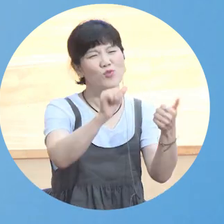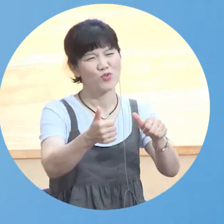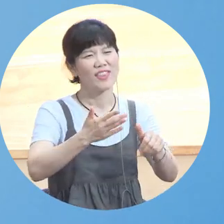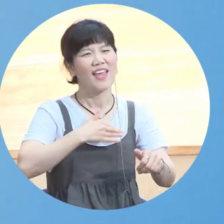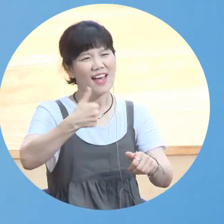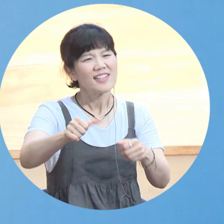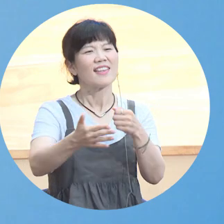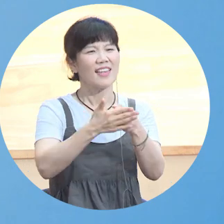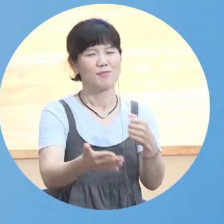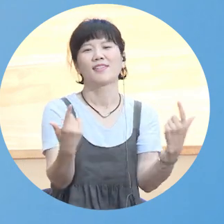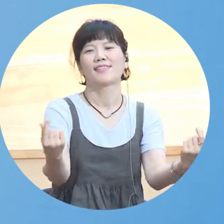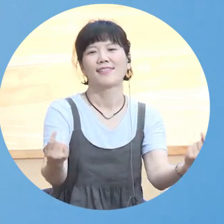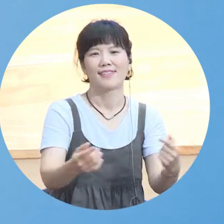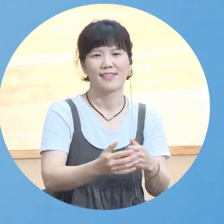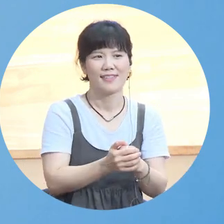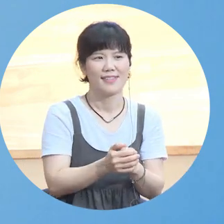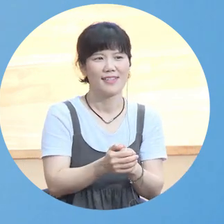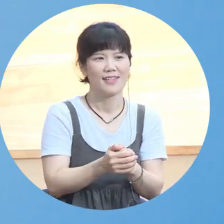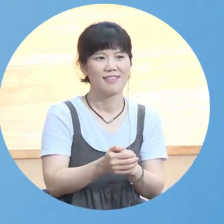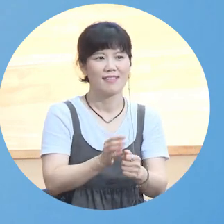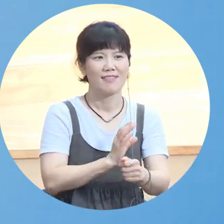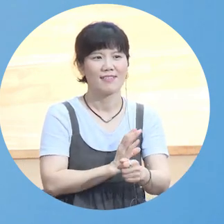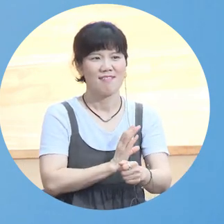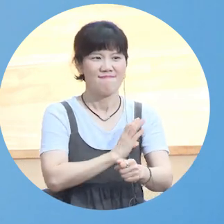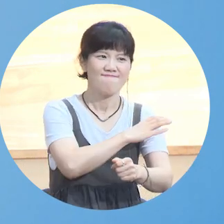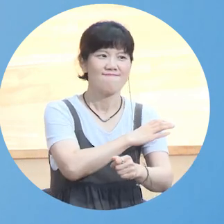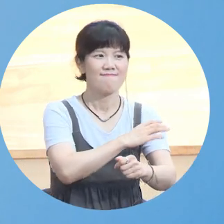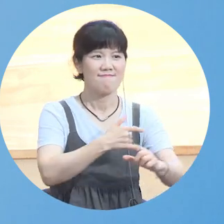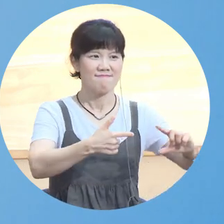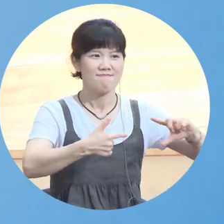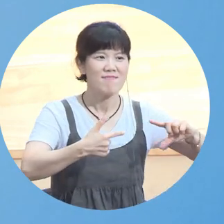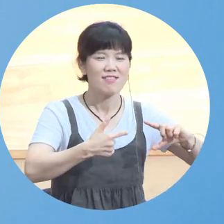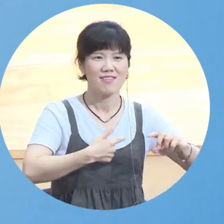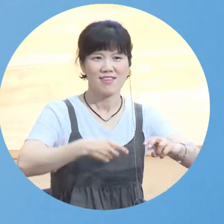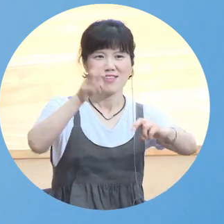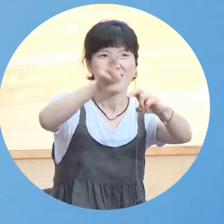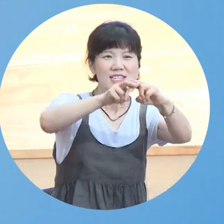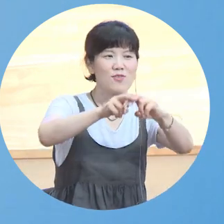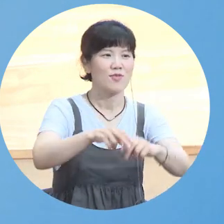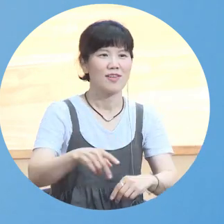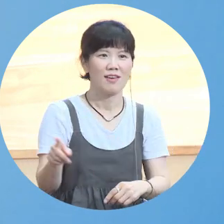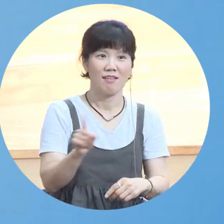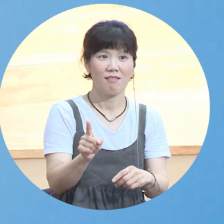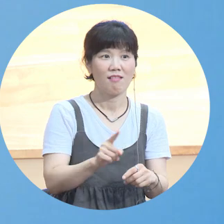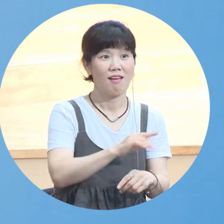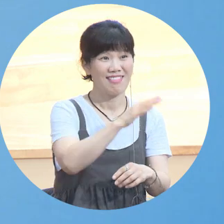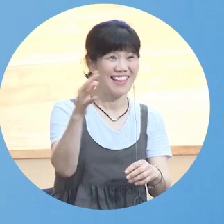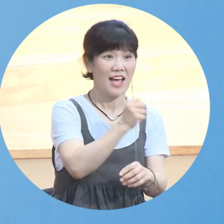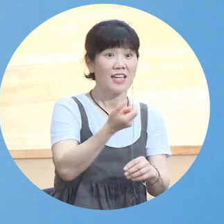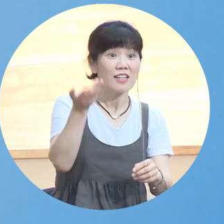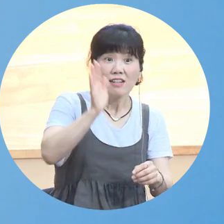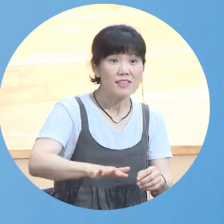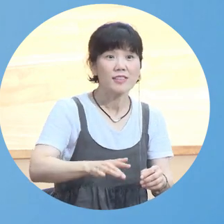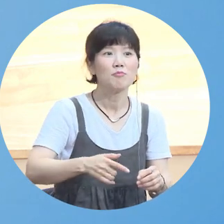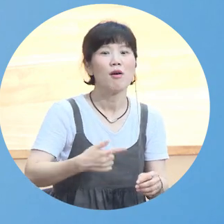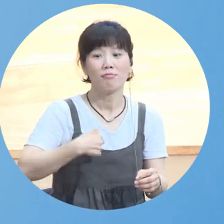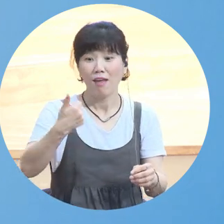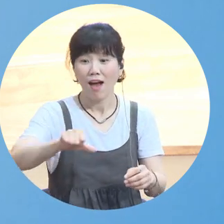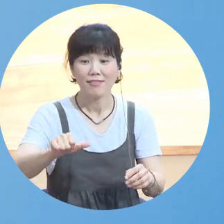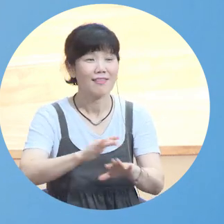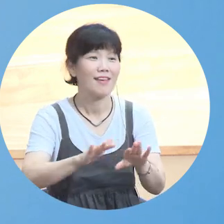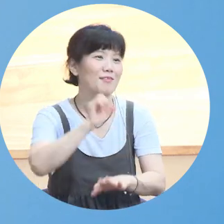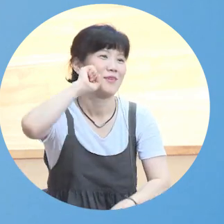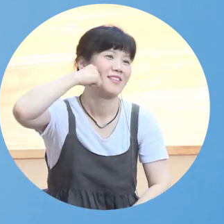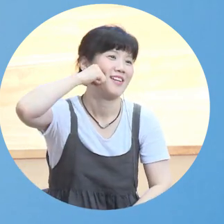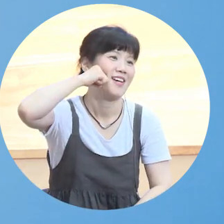막강한 권력도 돈도 명예도 지위도 어떻게 할 수 없는 지금 죽어가고 있는데 아들 그 자식